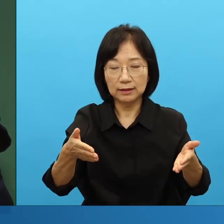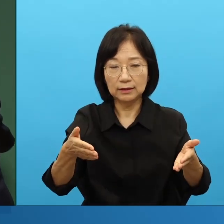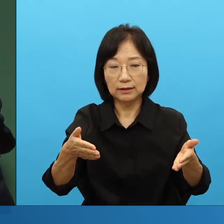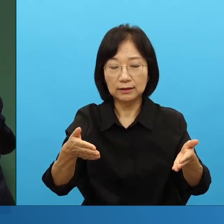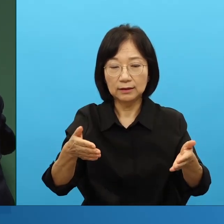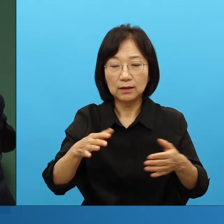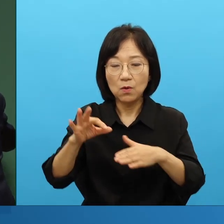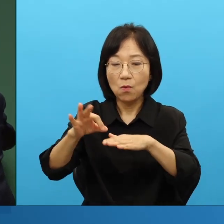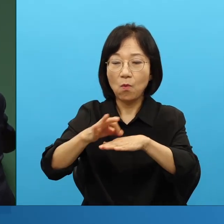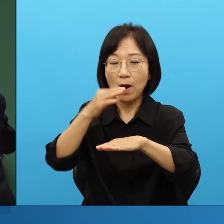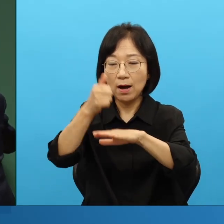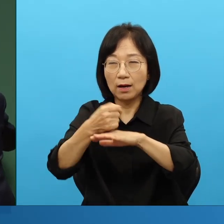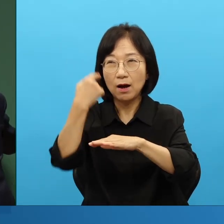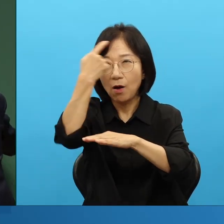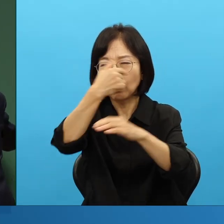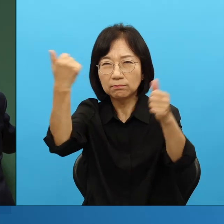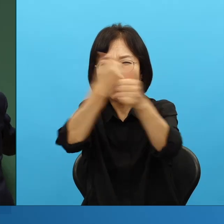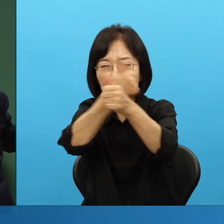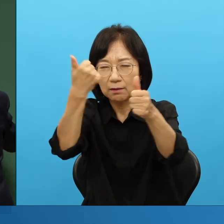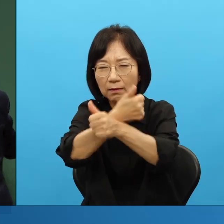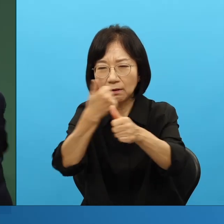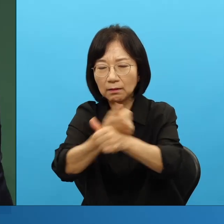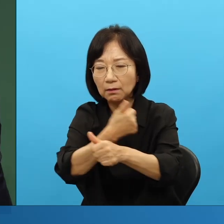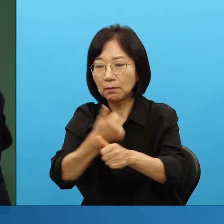10명의 황제가